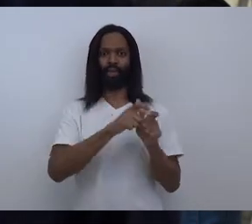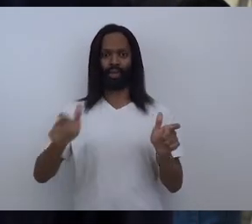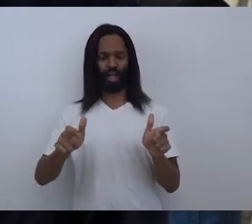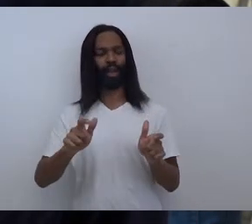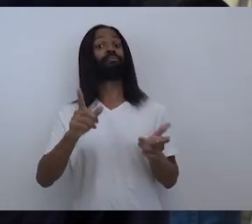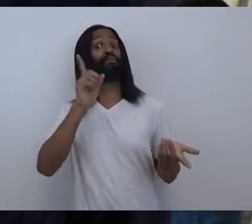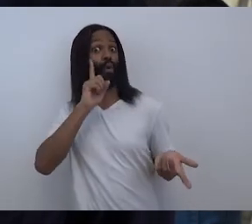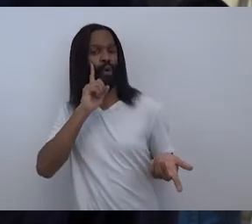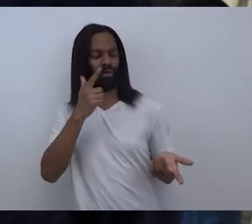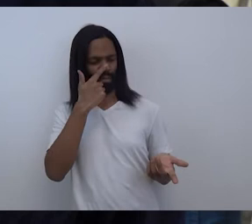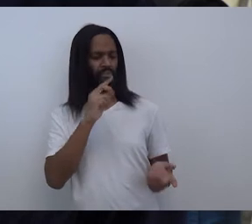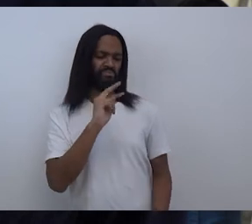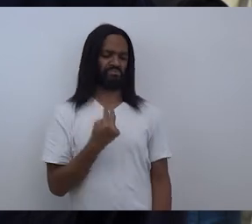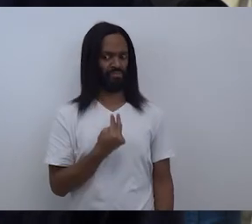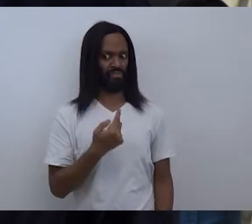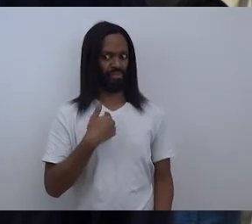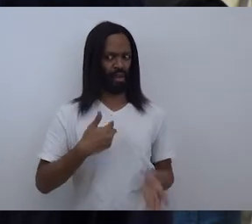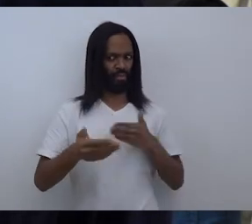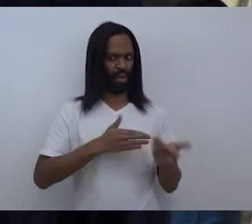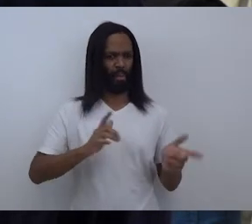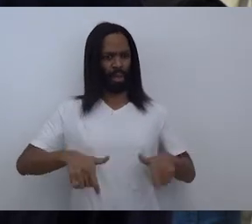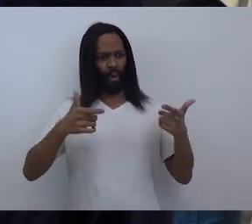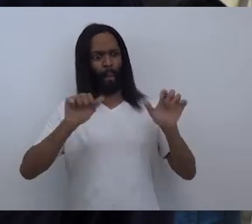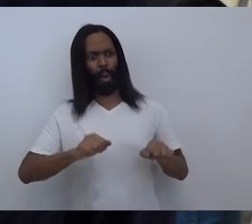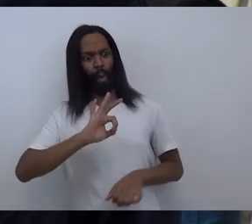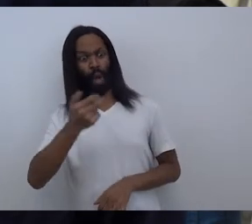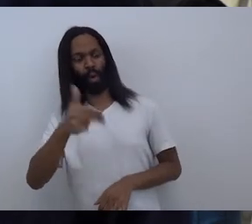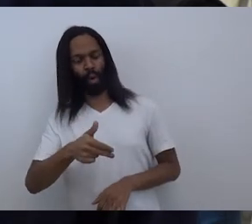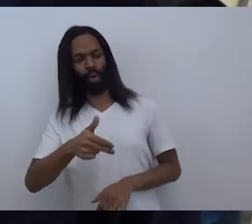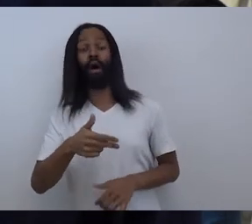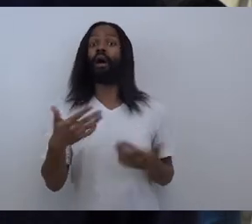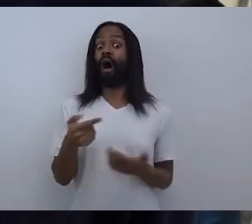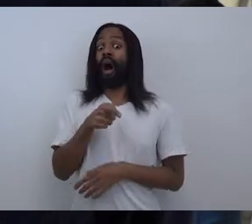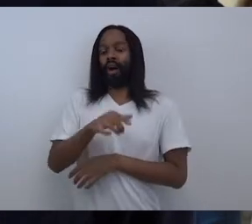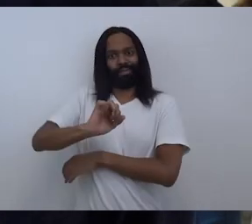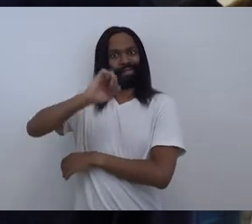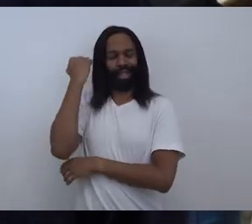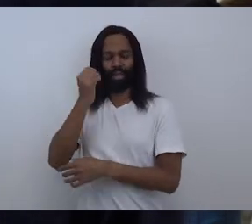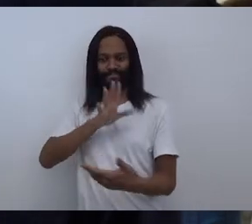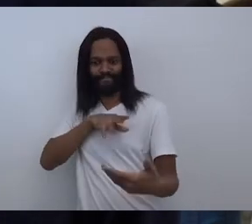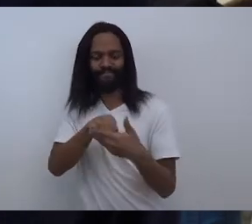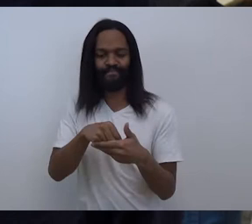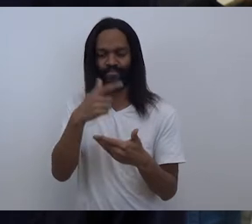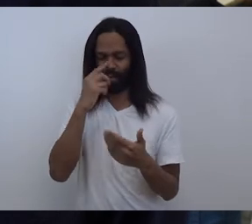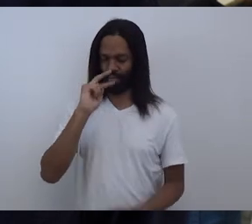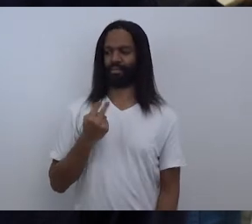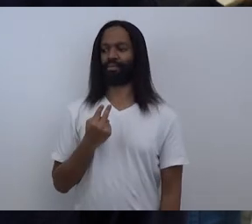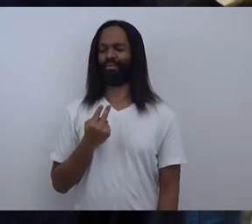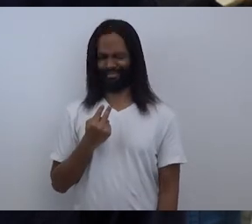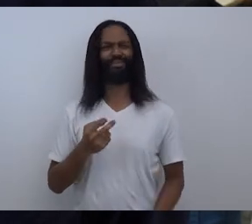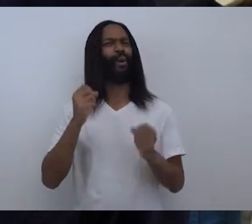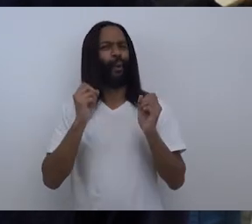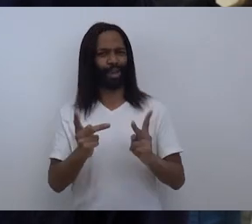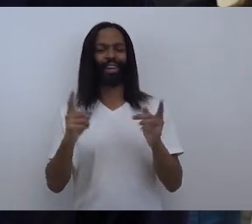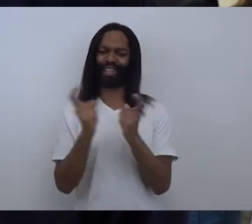de faire un métier dans le bâtiment. Du coup, ce stage de CVPP, ça m'a permis de savoir, je me